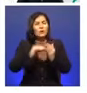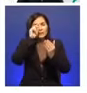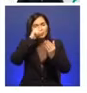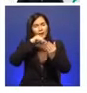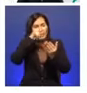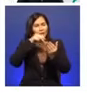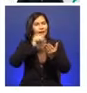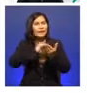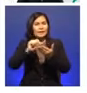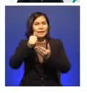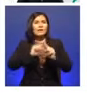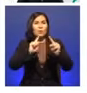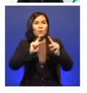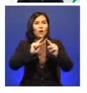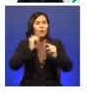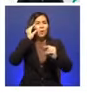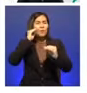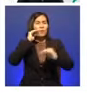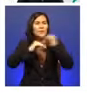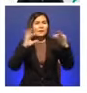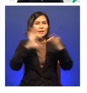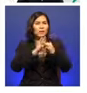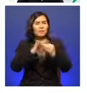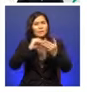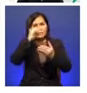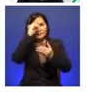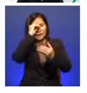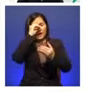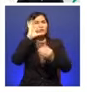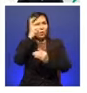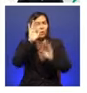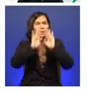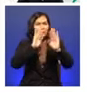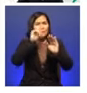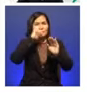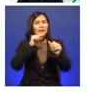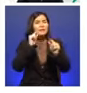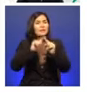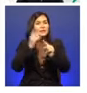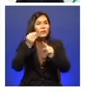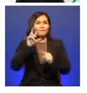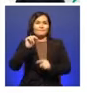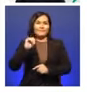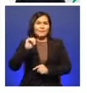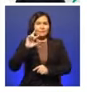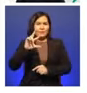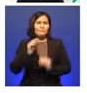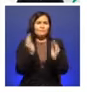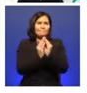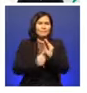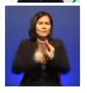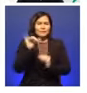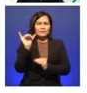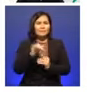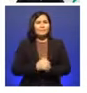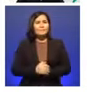ยู่อันดับที่47ของโลกซึ่งถือว่ายังเป็นอันดับที่ไม่ดีนักนะครับเรามาโฟกัสดูที่ตัวงบประมาณรายจ่